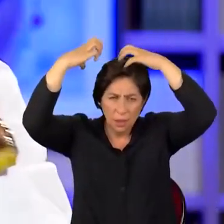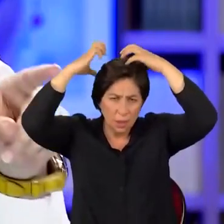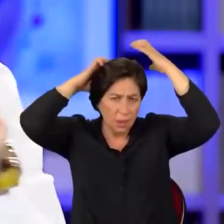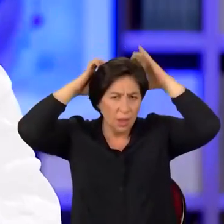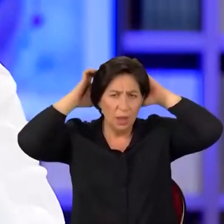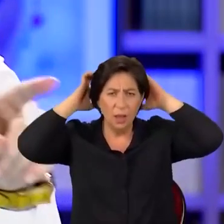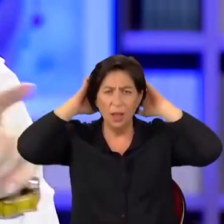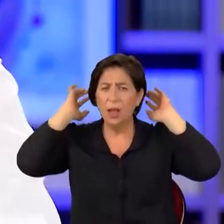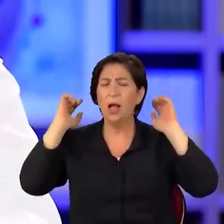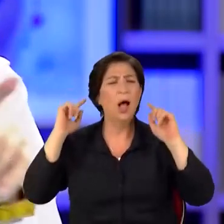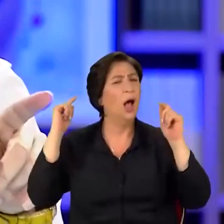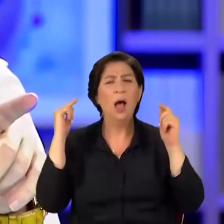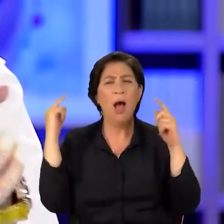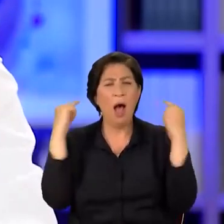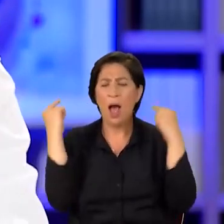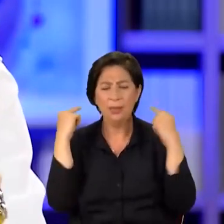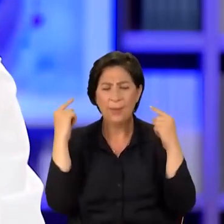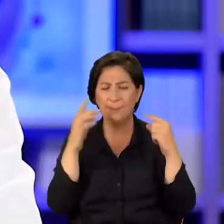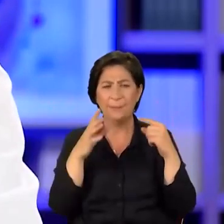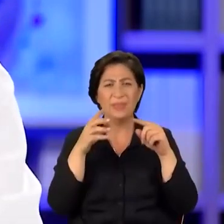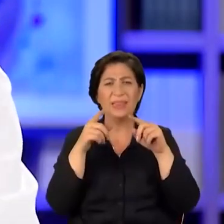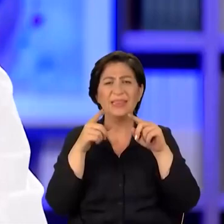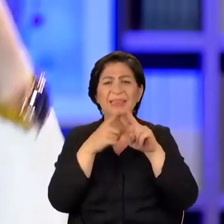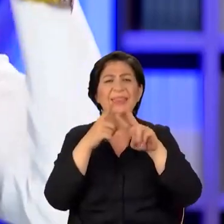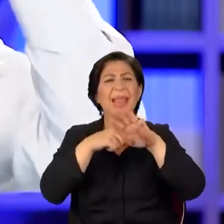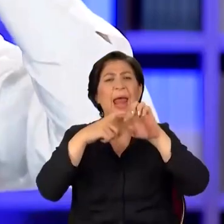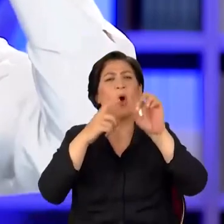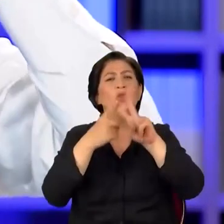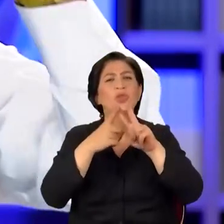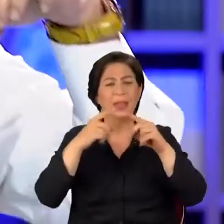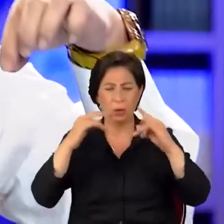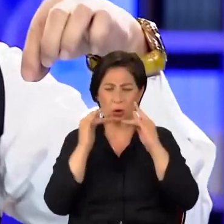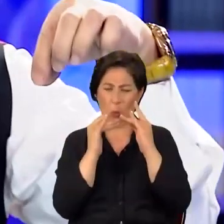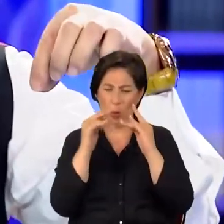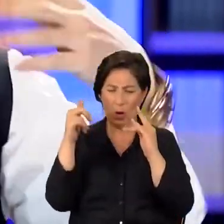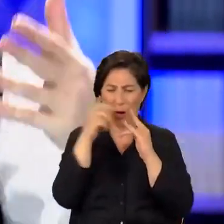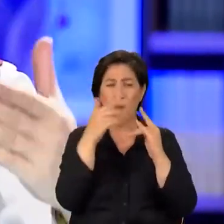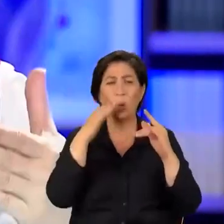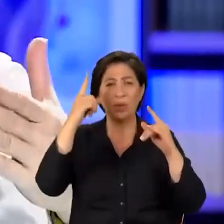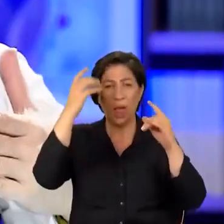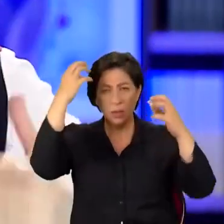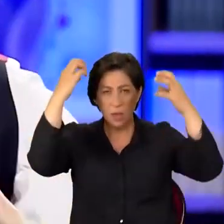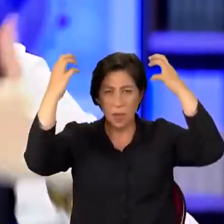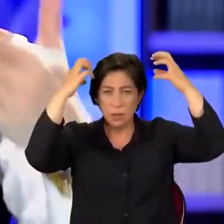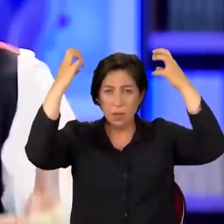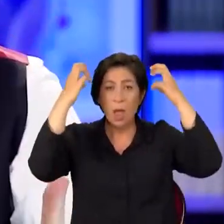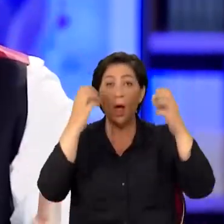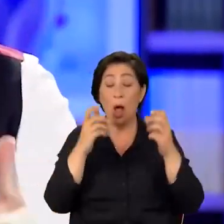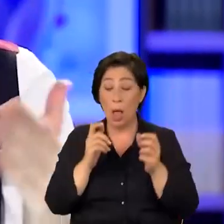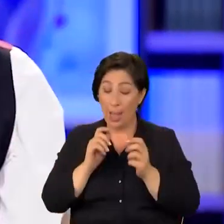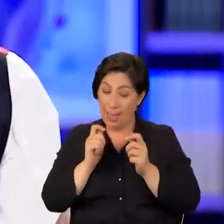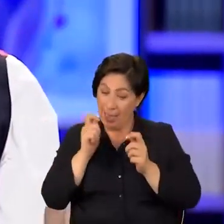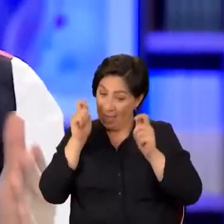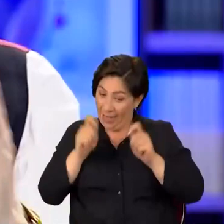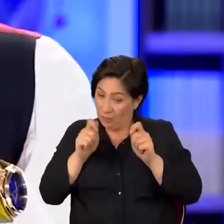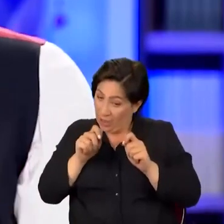Arada nöronlar arasında hiçbir köprü yok. Nöronlar arasında köprü yoksa, böyle tek tek duruyorlarsa demek ki uygulamaya